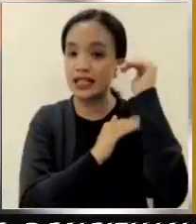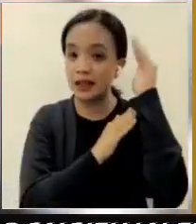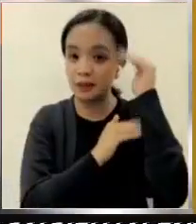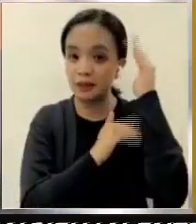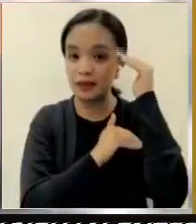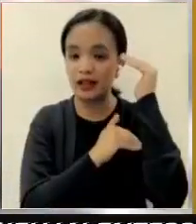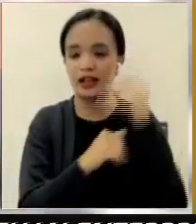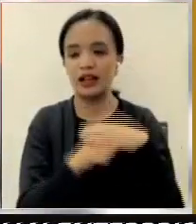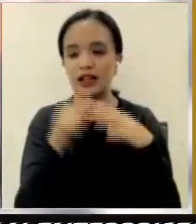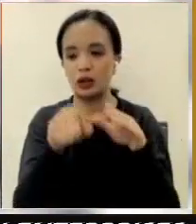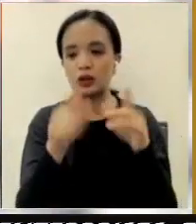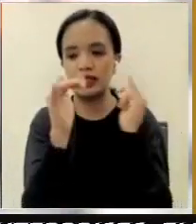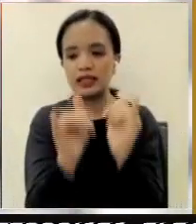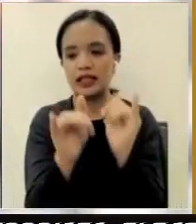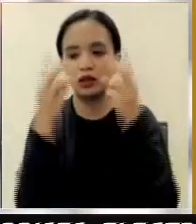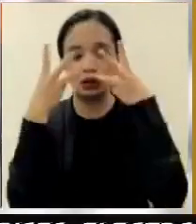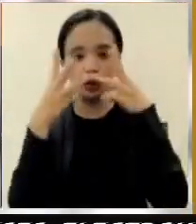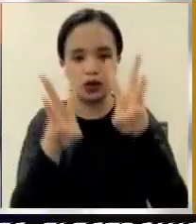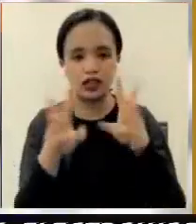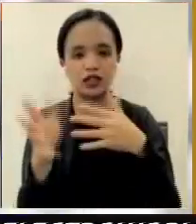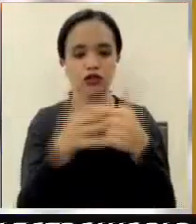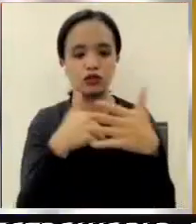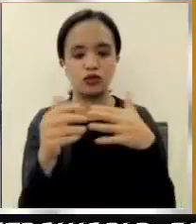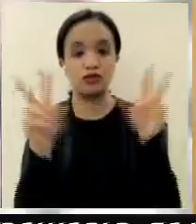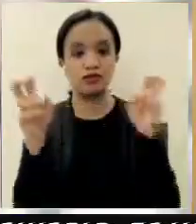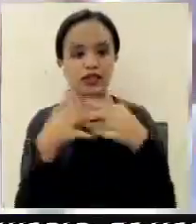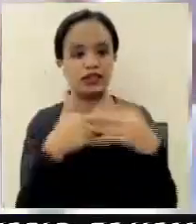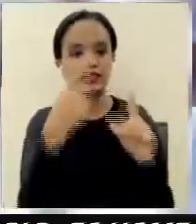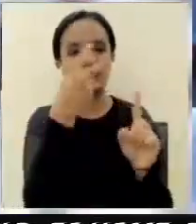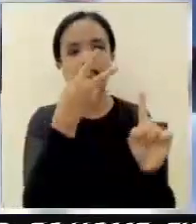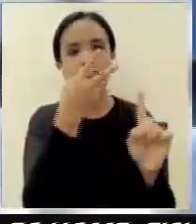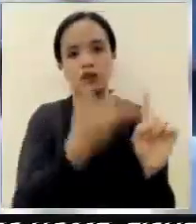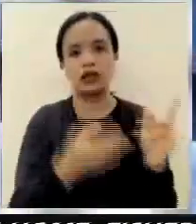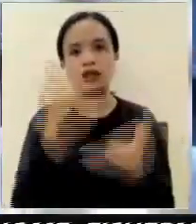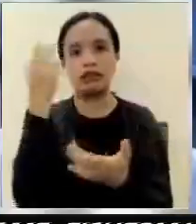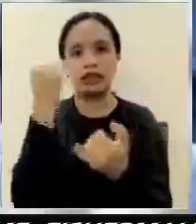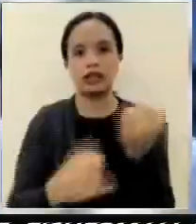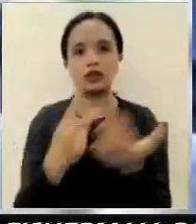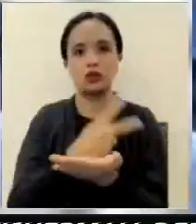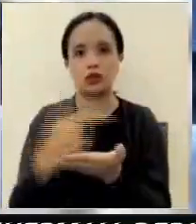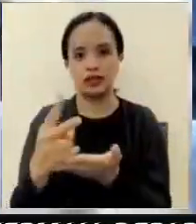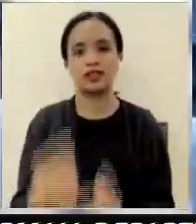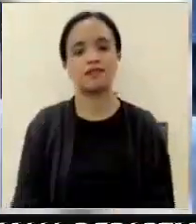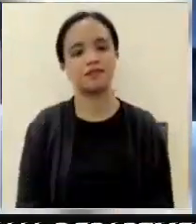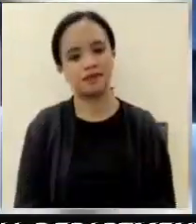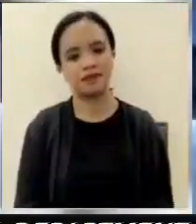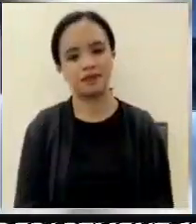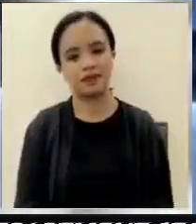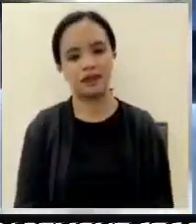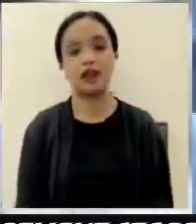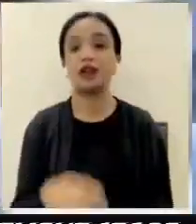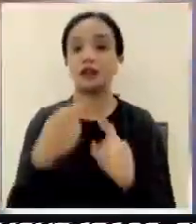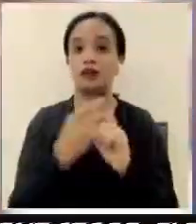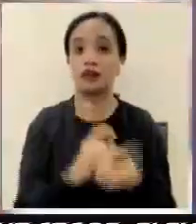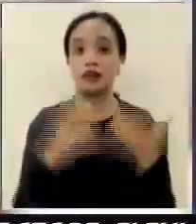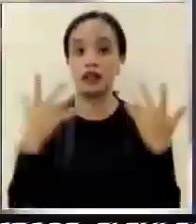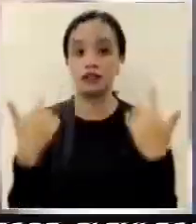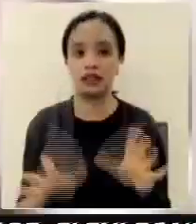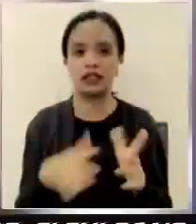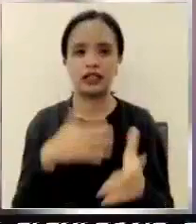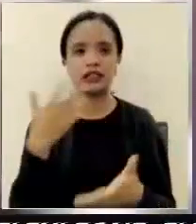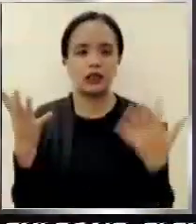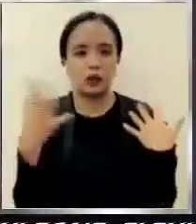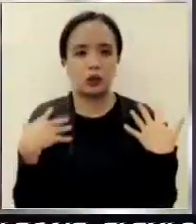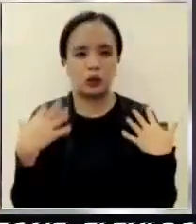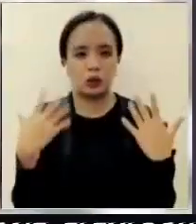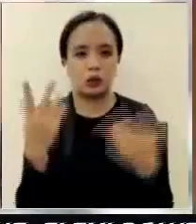rin kayo sa maging sino ka man. Last 2 weeks na kami, marami pang aabangan. From Kapuso Mall Show, pagkatapos magpahiyaw at magpakilig sa isang meet